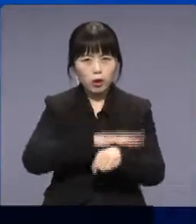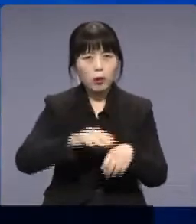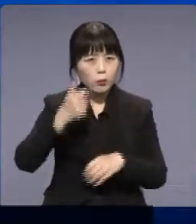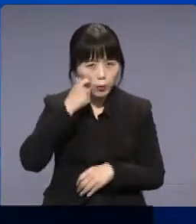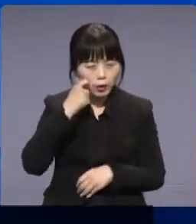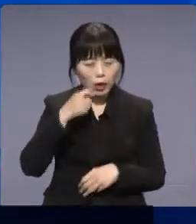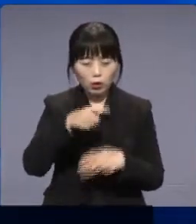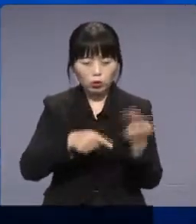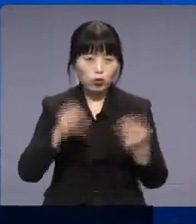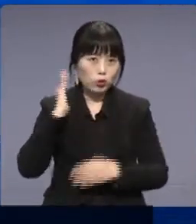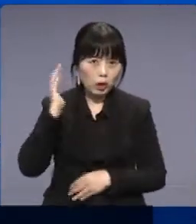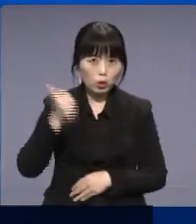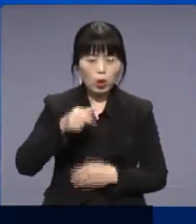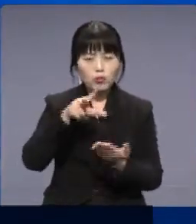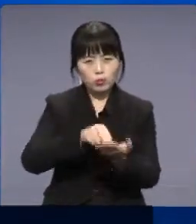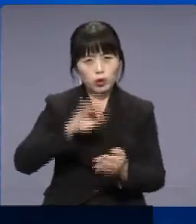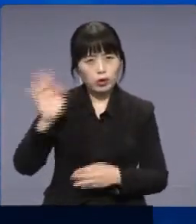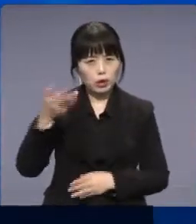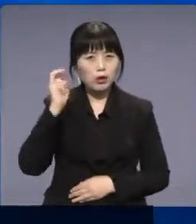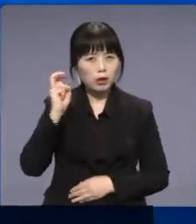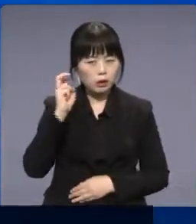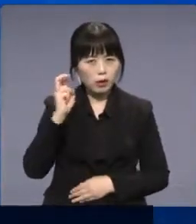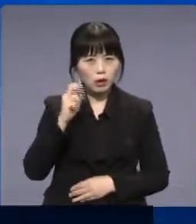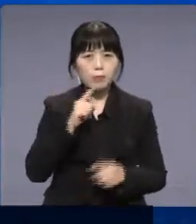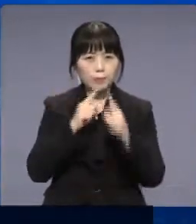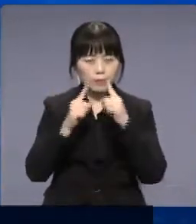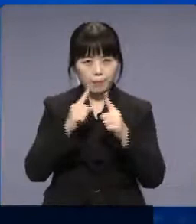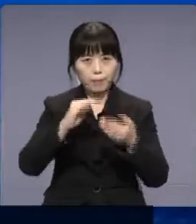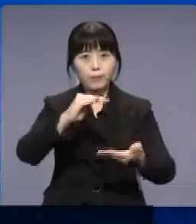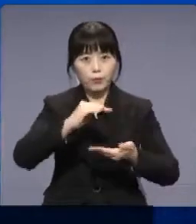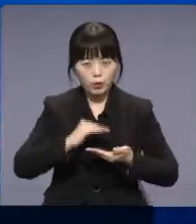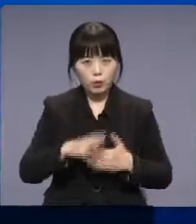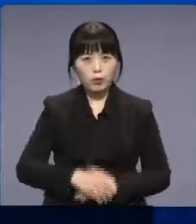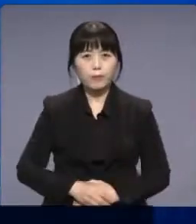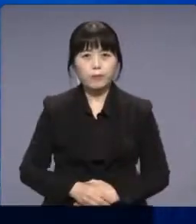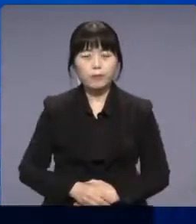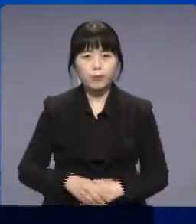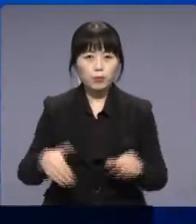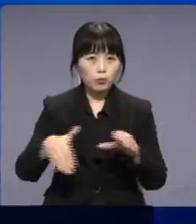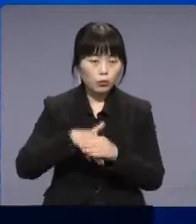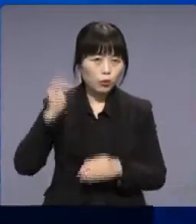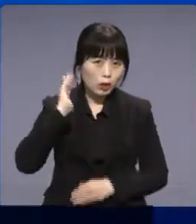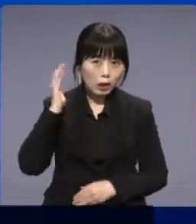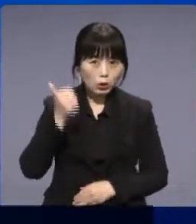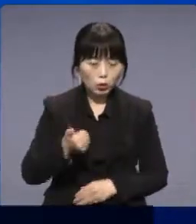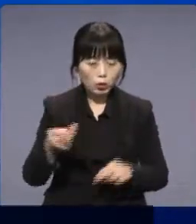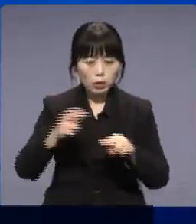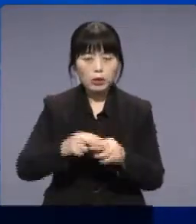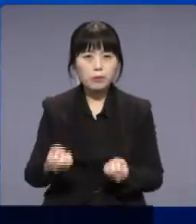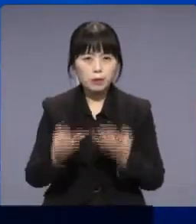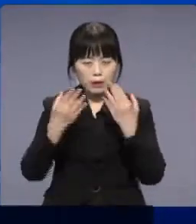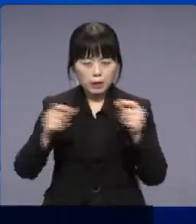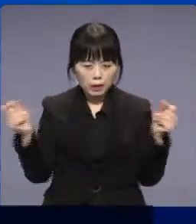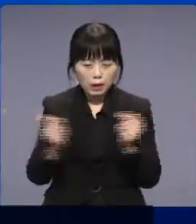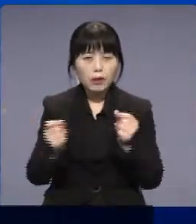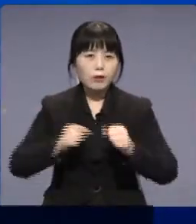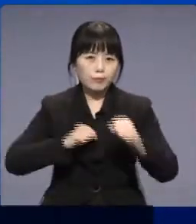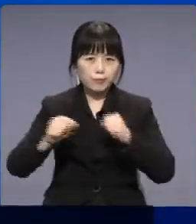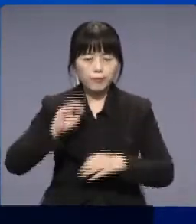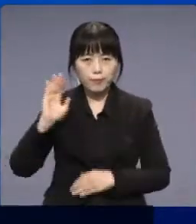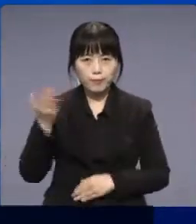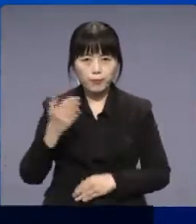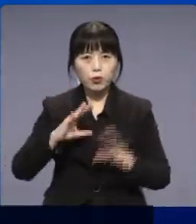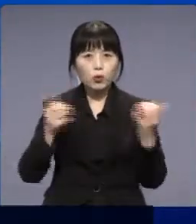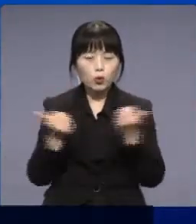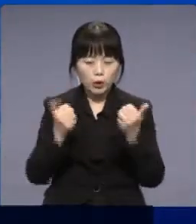이제 윤석열 대통령에게도 과제가 될 거란 말씀. 그리고 지난 문재인 전 대통령의 취임식은 약식으로 진행이 됐습니다.